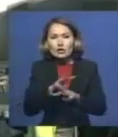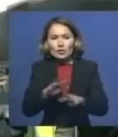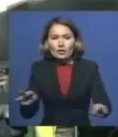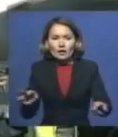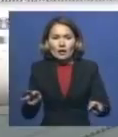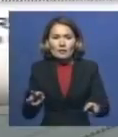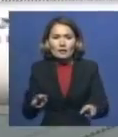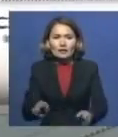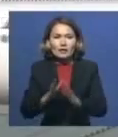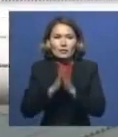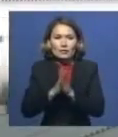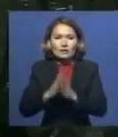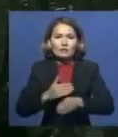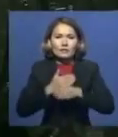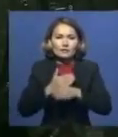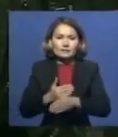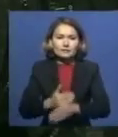араласуын сұраған болатын.